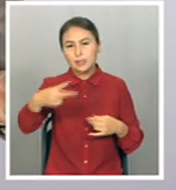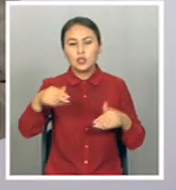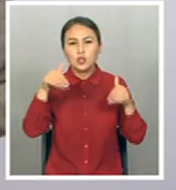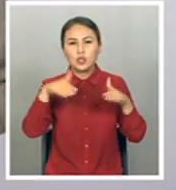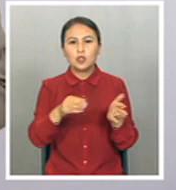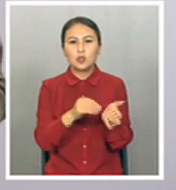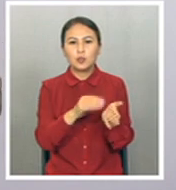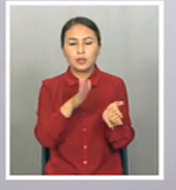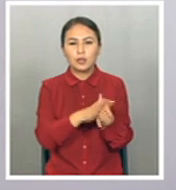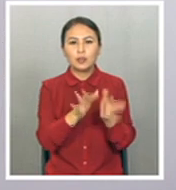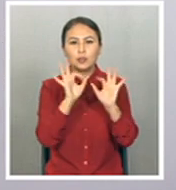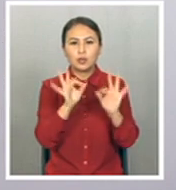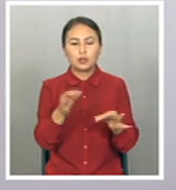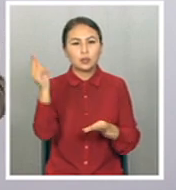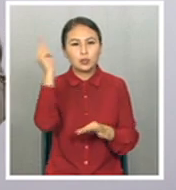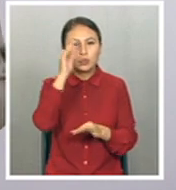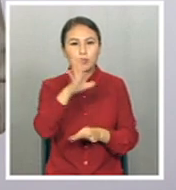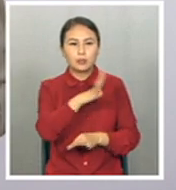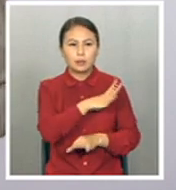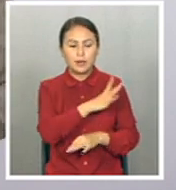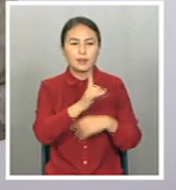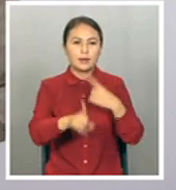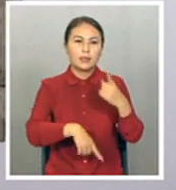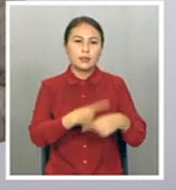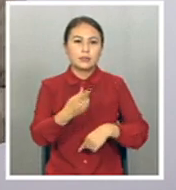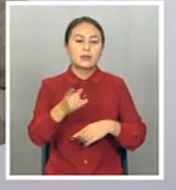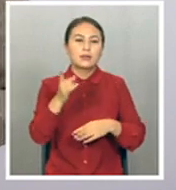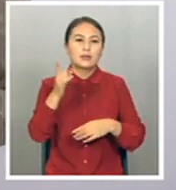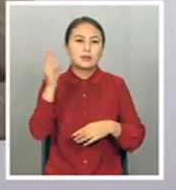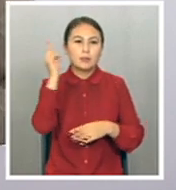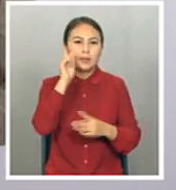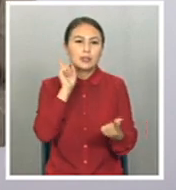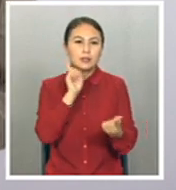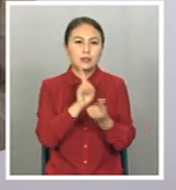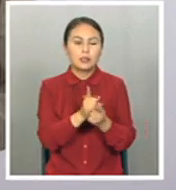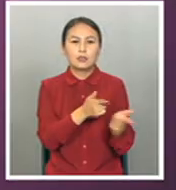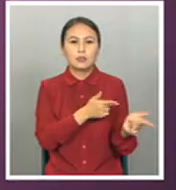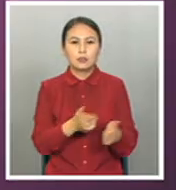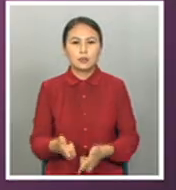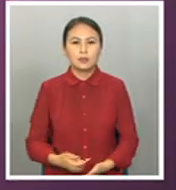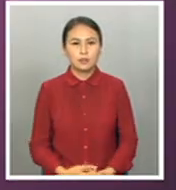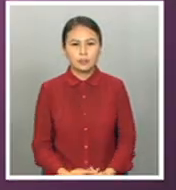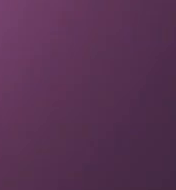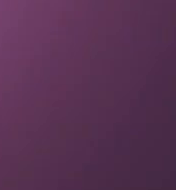шешімінің дұрыстығын тексеруді үйрендік. Келесі сабақта кездескенше, сау болыңыздар.